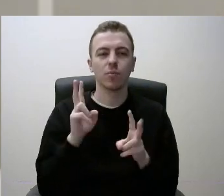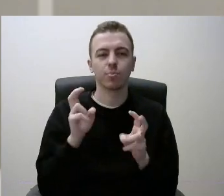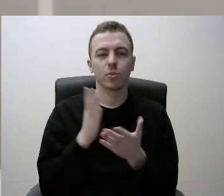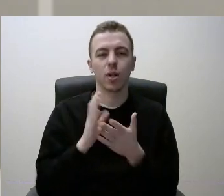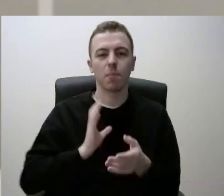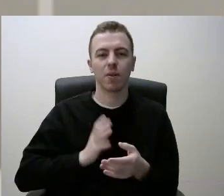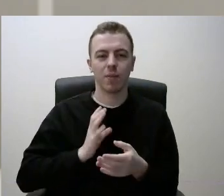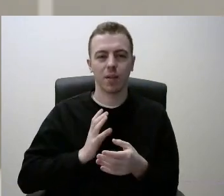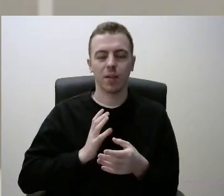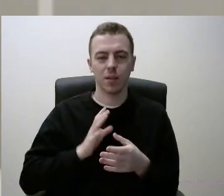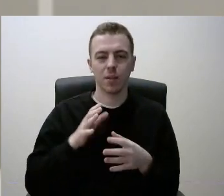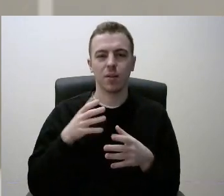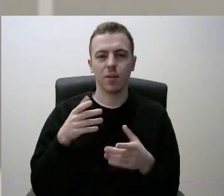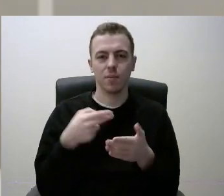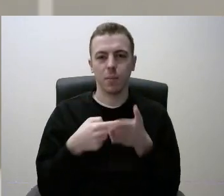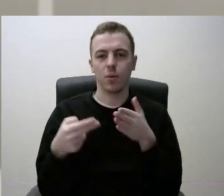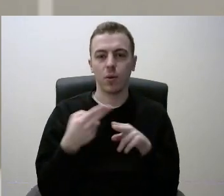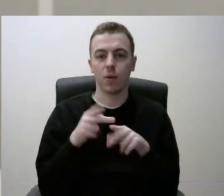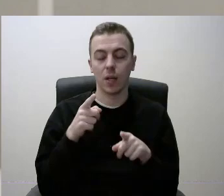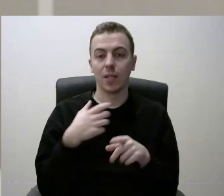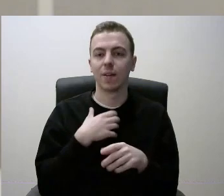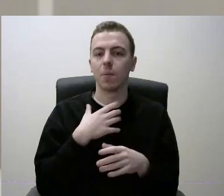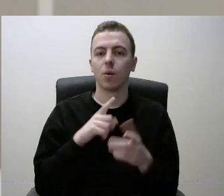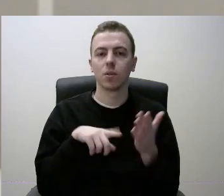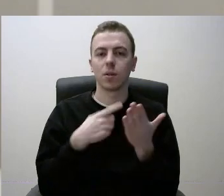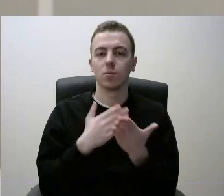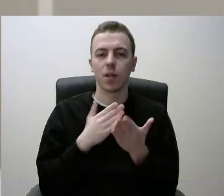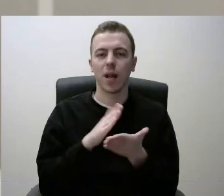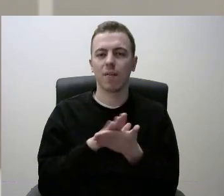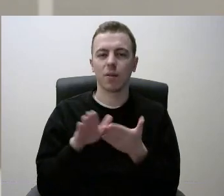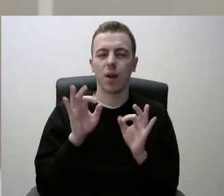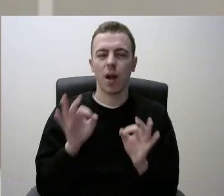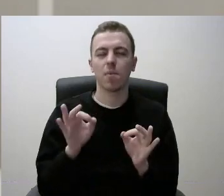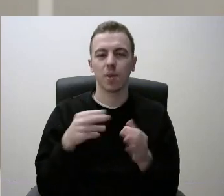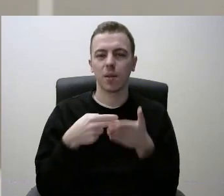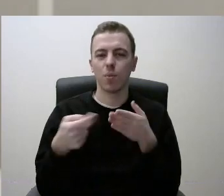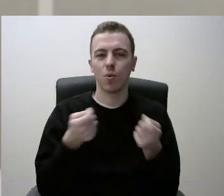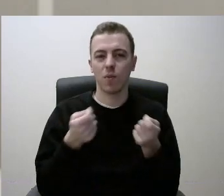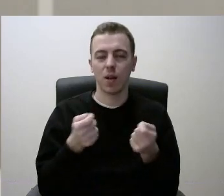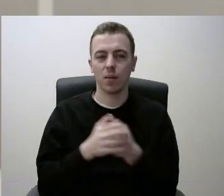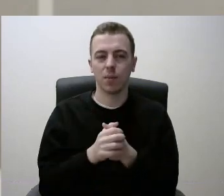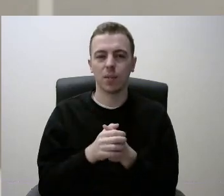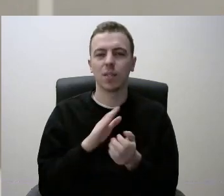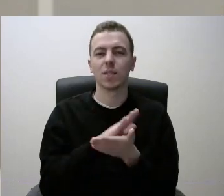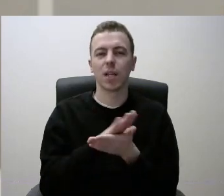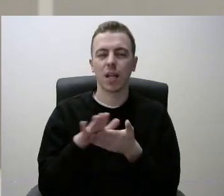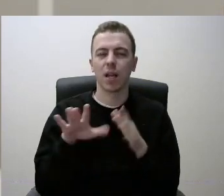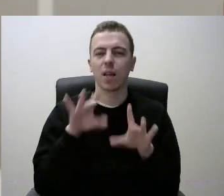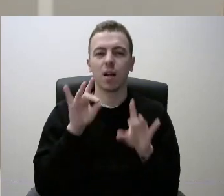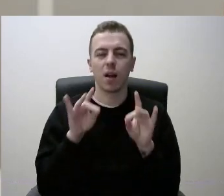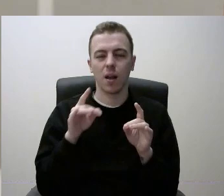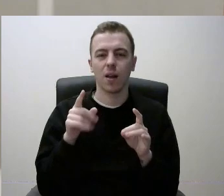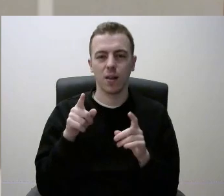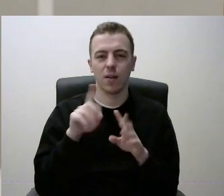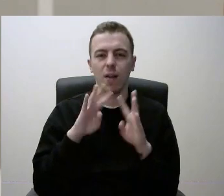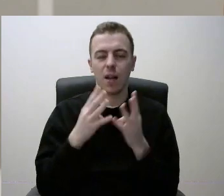teisę valdybą. Todėl esminis klausimas yra turbūt labai efektyvus įmonių valdymas. skaidri atranka į valdybos narius ir be